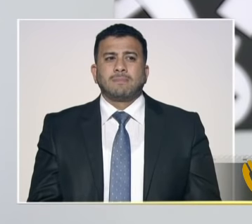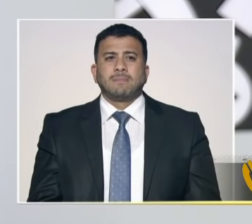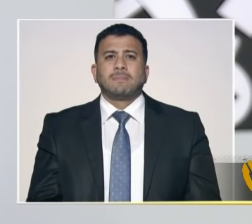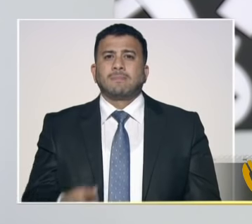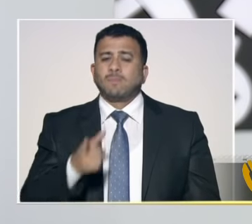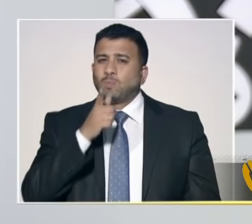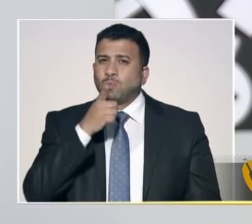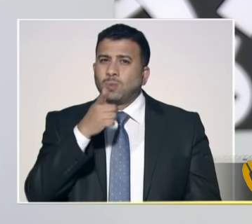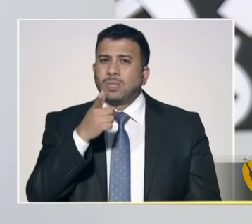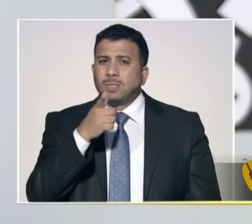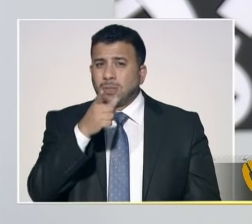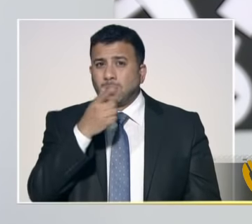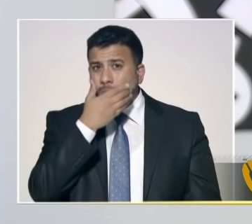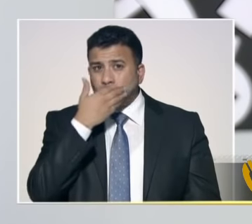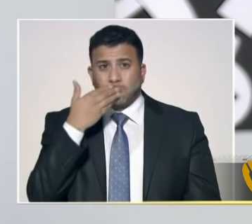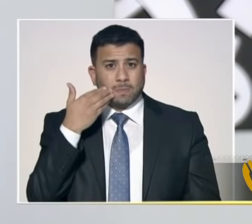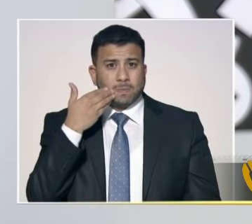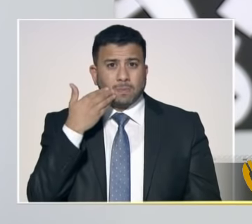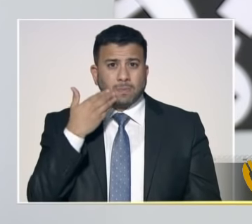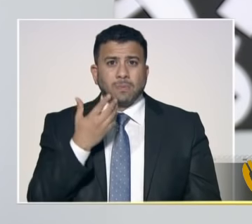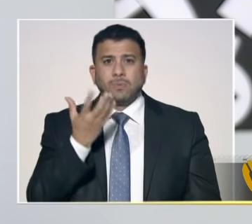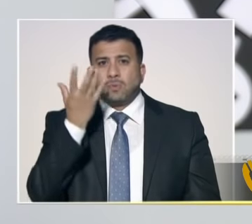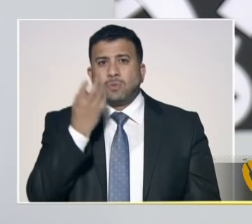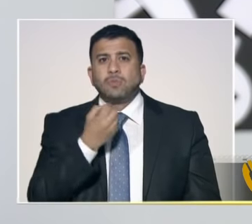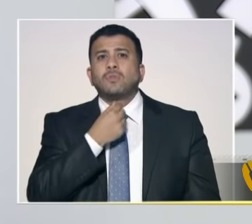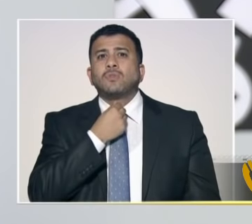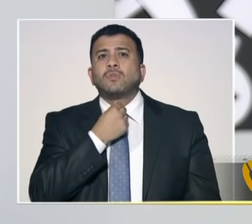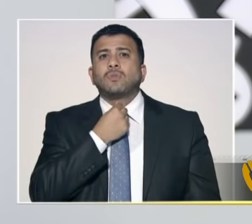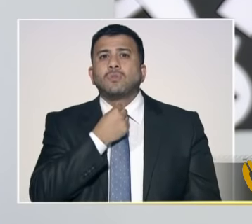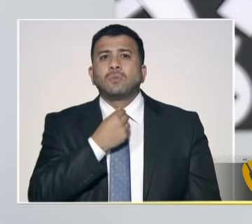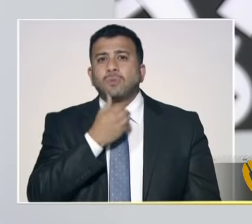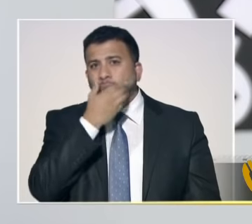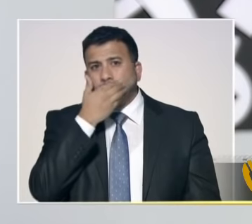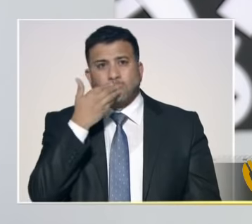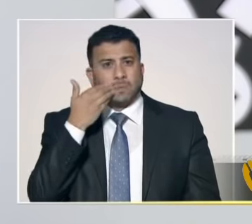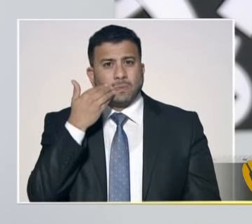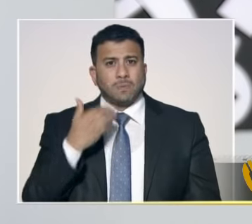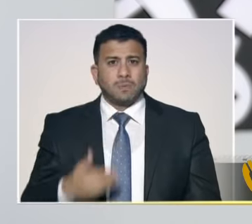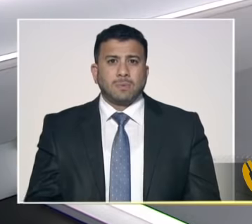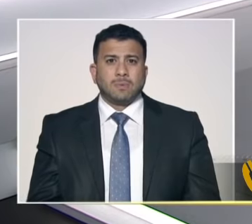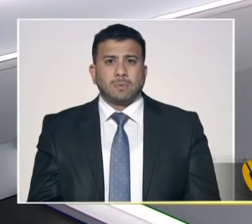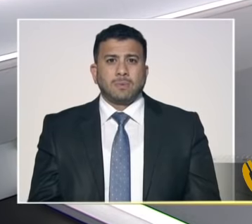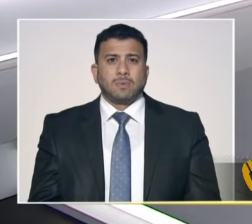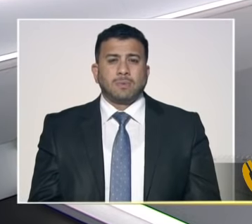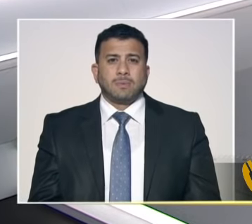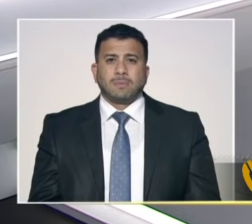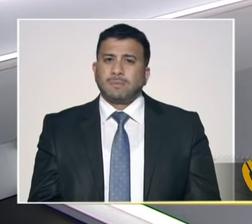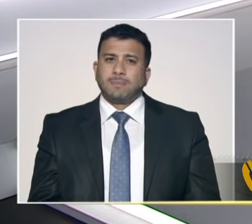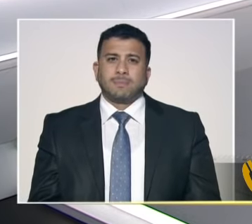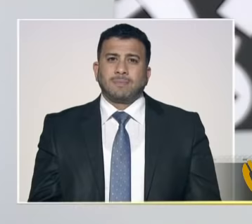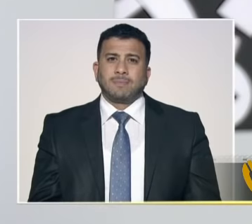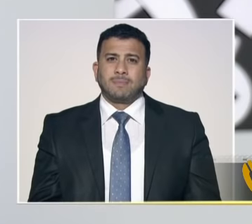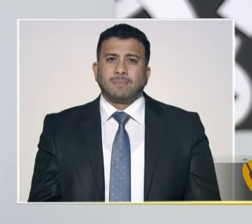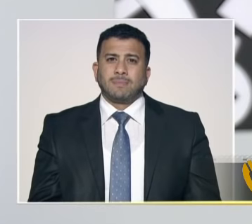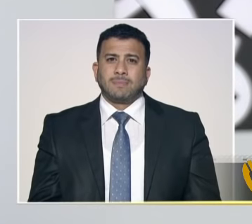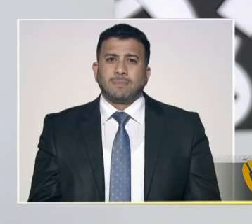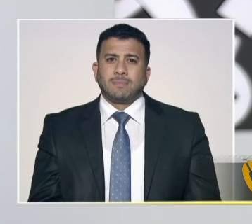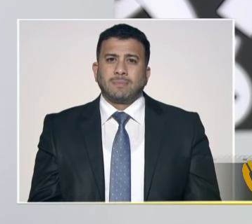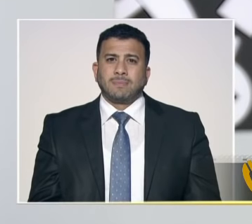نجيش معاه، لكن الليل نجي معاه، هل يجوز صيامي كمثلا لا يجوز نجي معاه أصلا؟ يا أم أنور، إيش علاقة